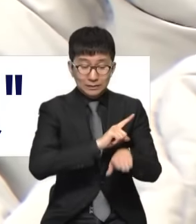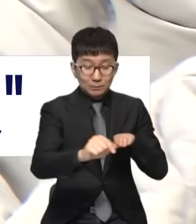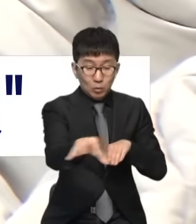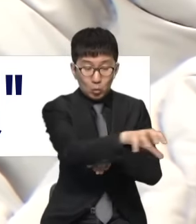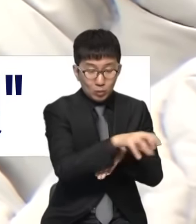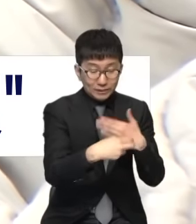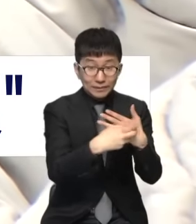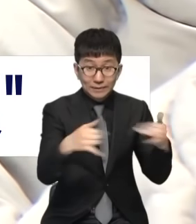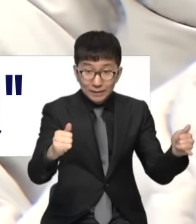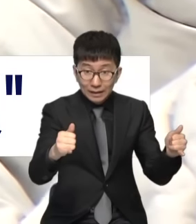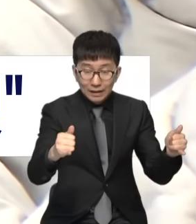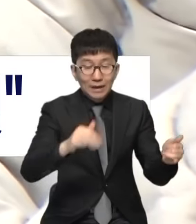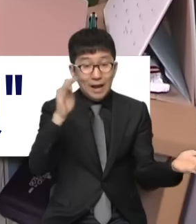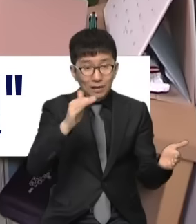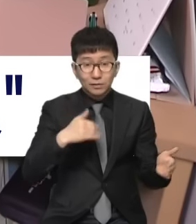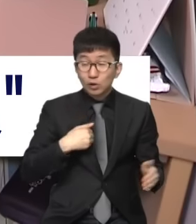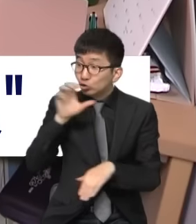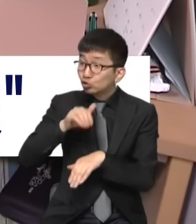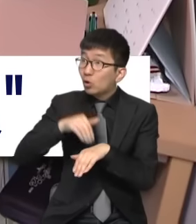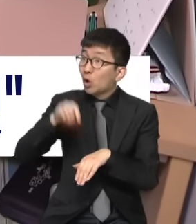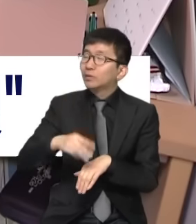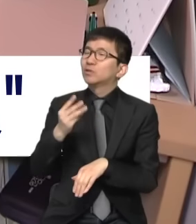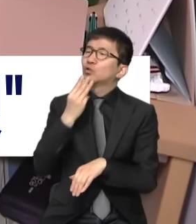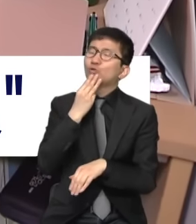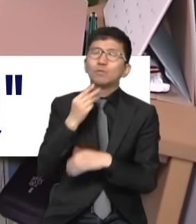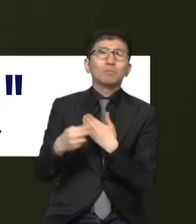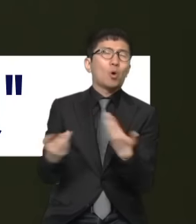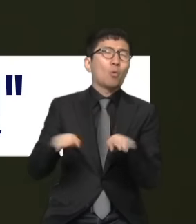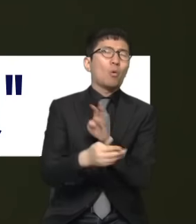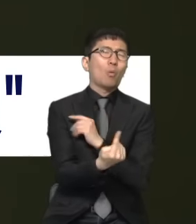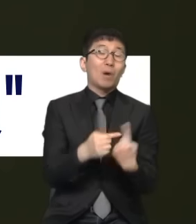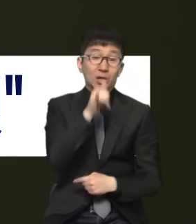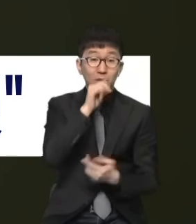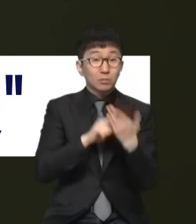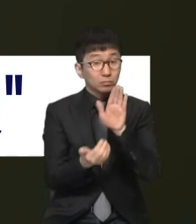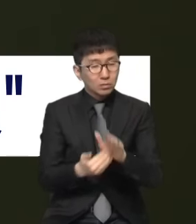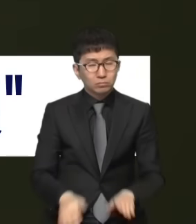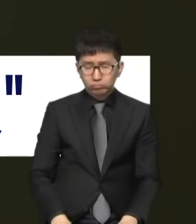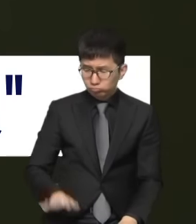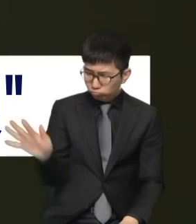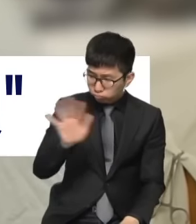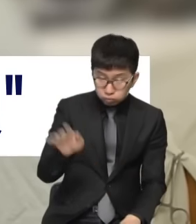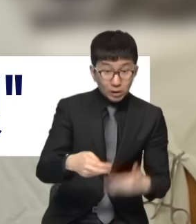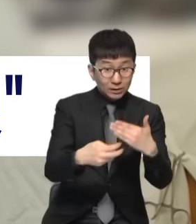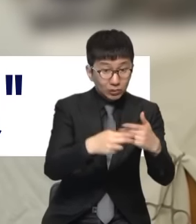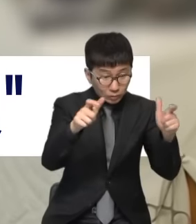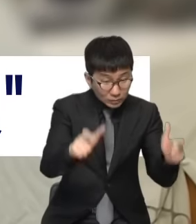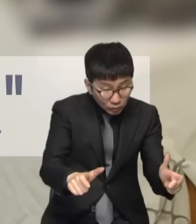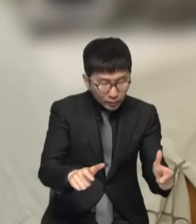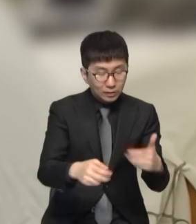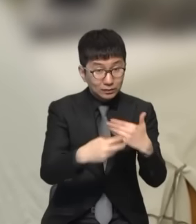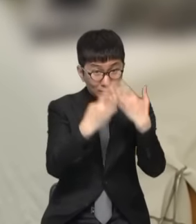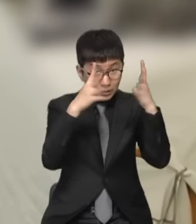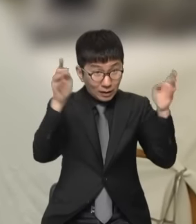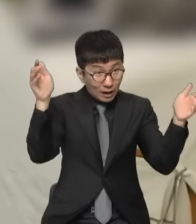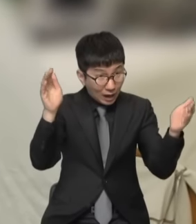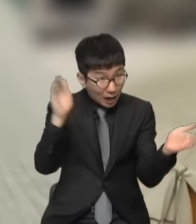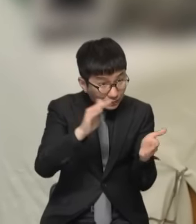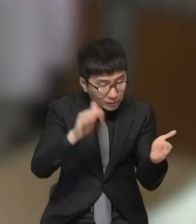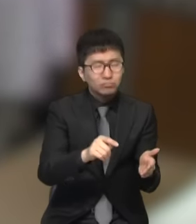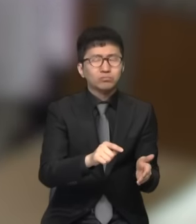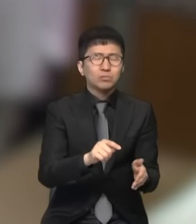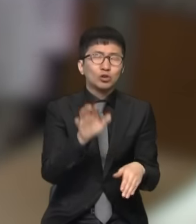학생들이 정작 수련은 서울병원에서 받는다는 지적엔 지역 의대생은 수련도 그 지역에서 받도록 하겠다고 답했습니다.